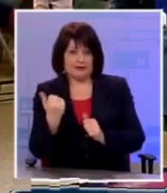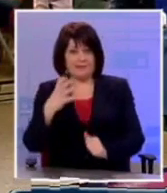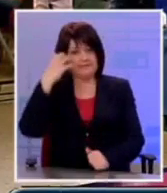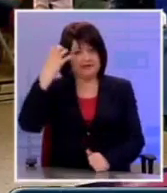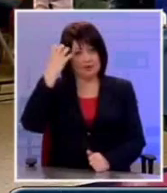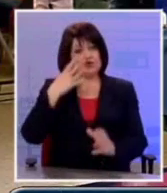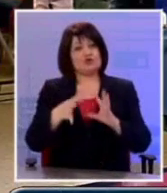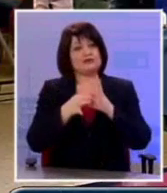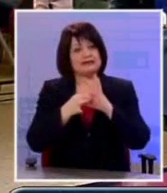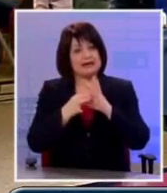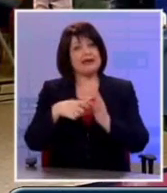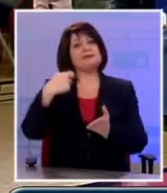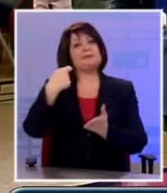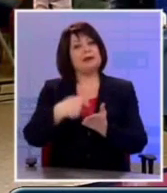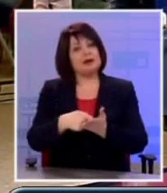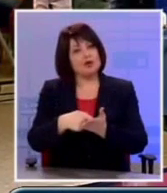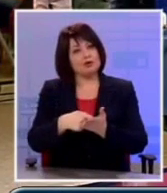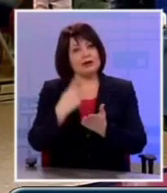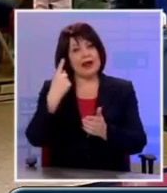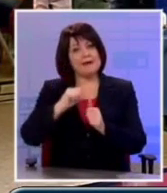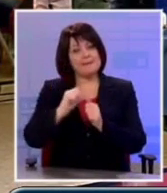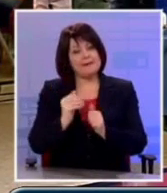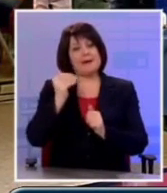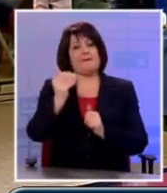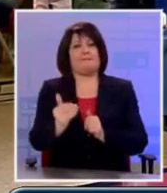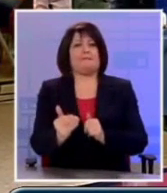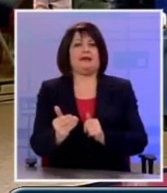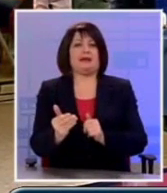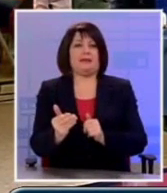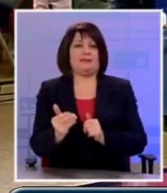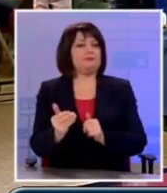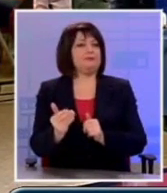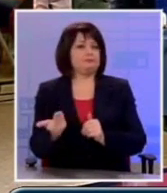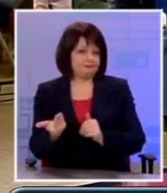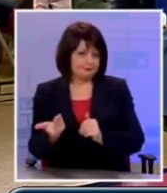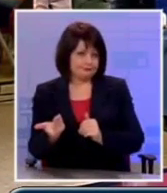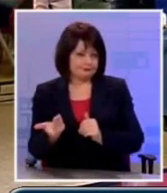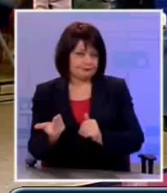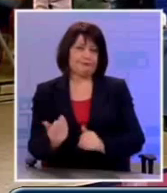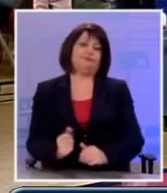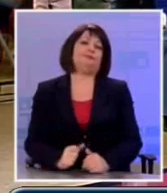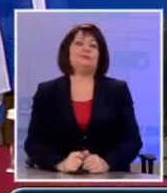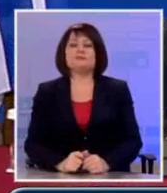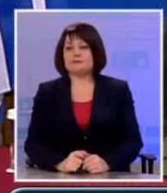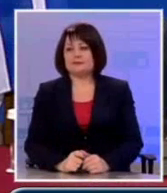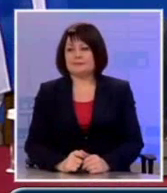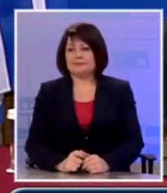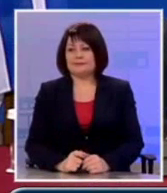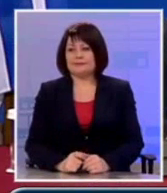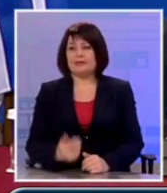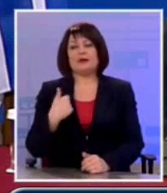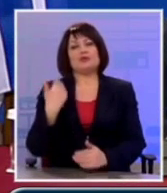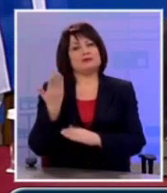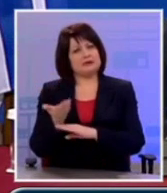επιστημονικοί συνεργάτες πληρώνονται ένα μήνα μετά την απώλεια της ιδιότητας του βουλευτή.